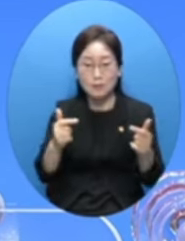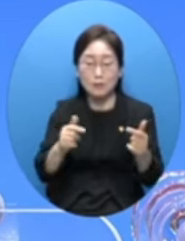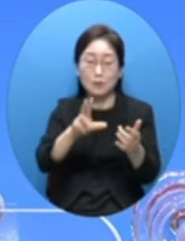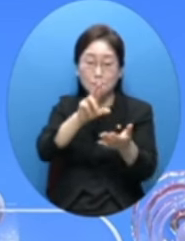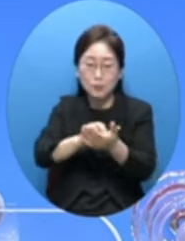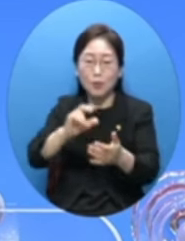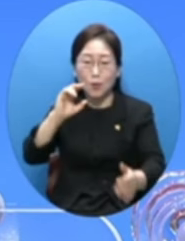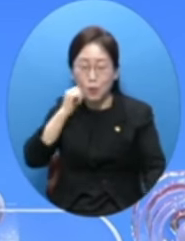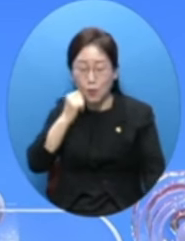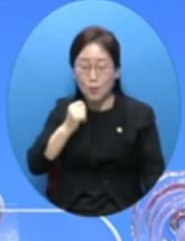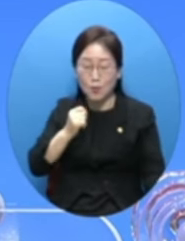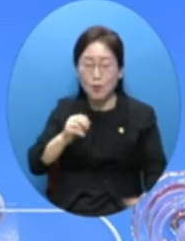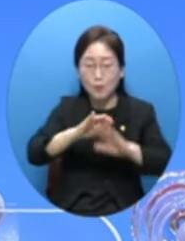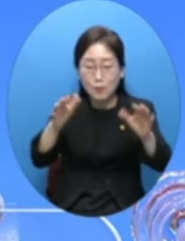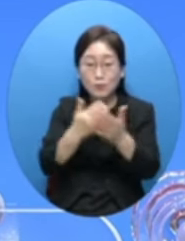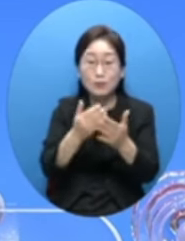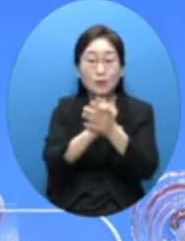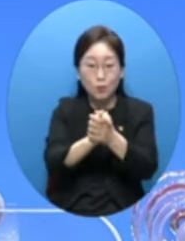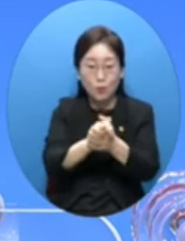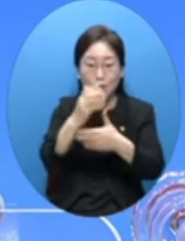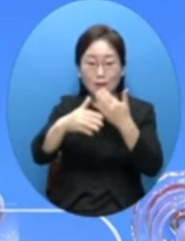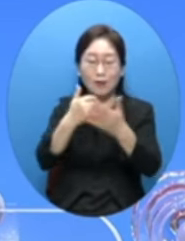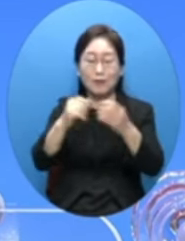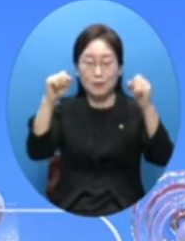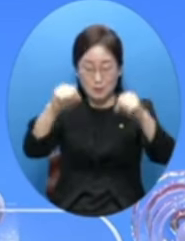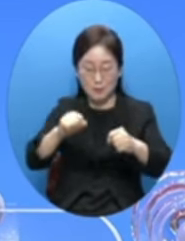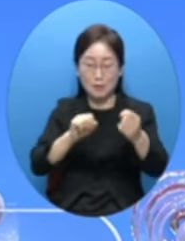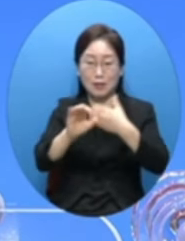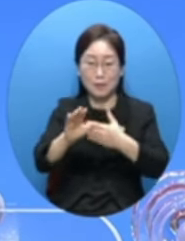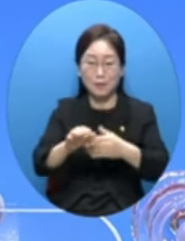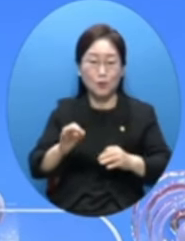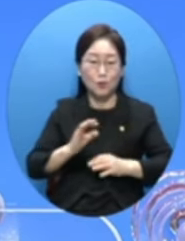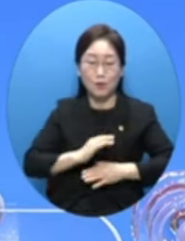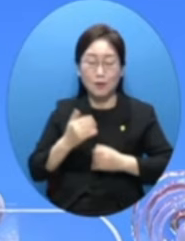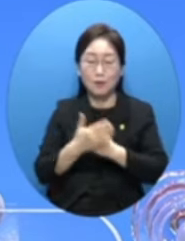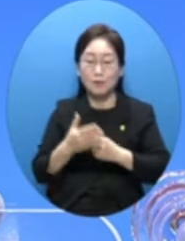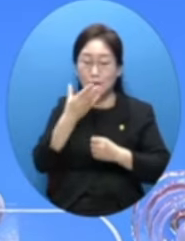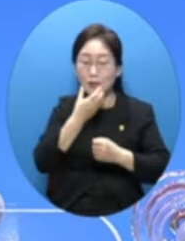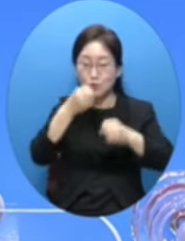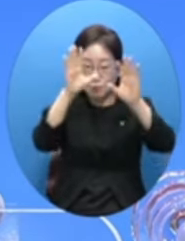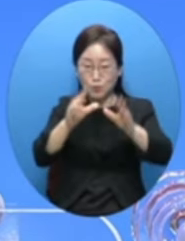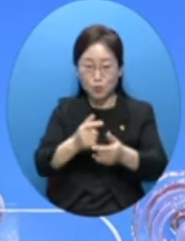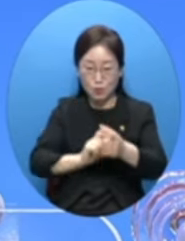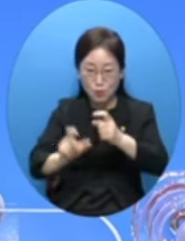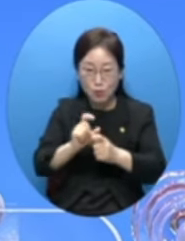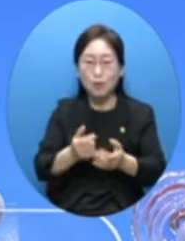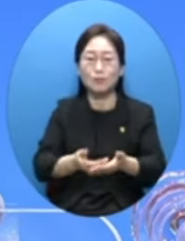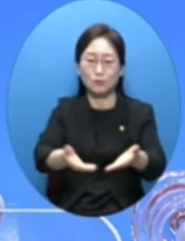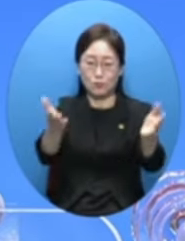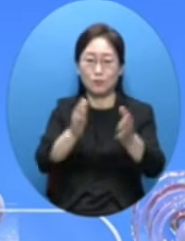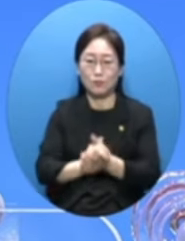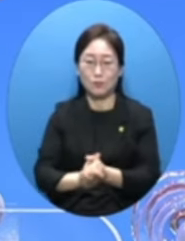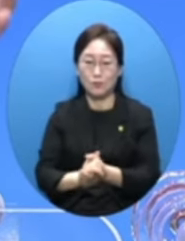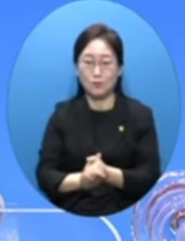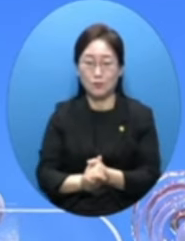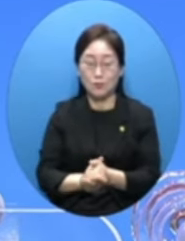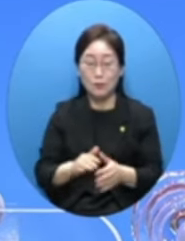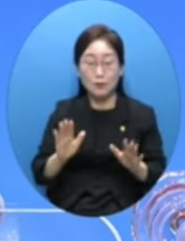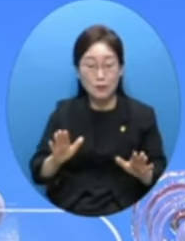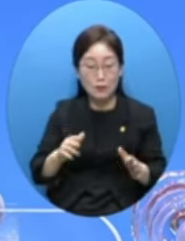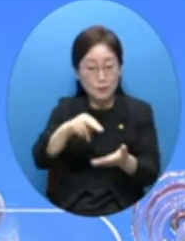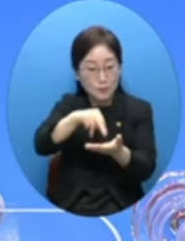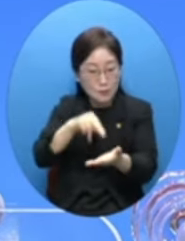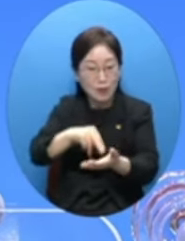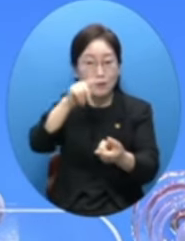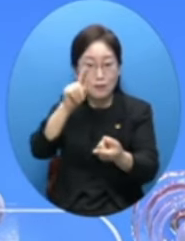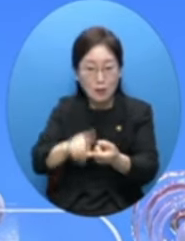문제와 어려움에서 기도할 때 하나님께서 기도를 응답해 주시고 놀라운 은혜와 축복을 더해 주신 것입니다. 우리 있는 영역에서 하나님께 영광